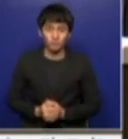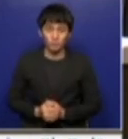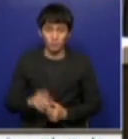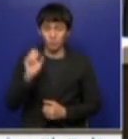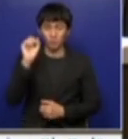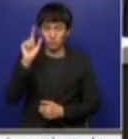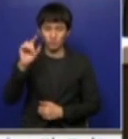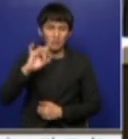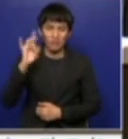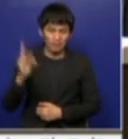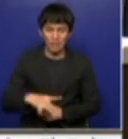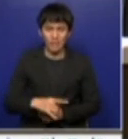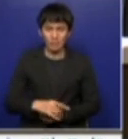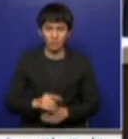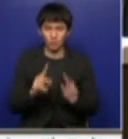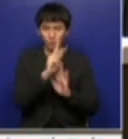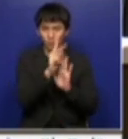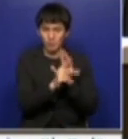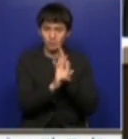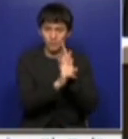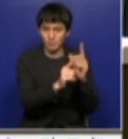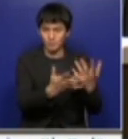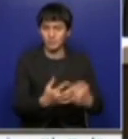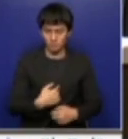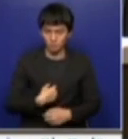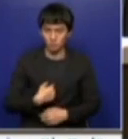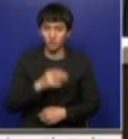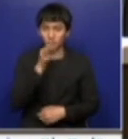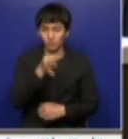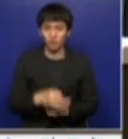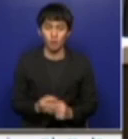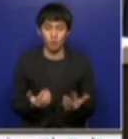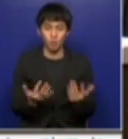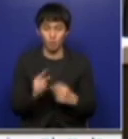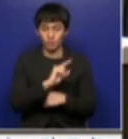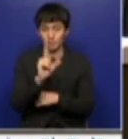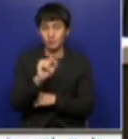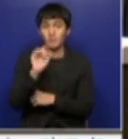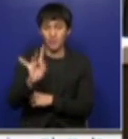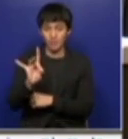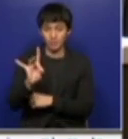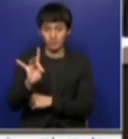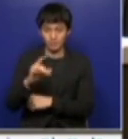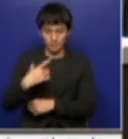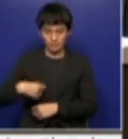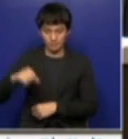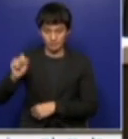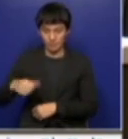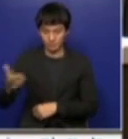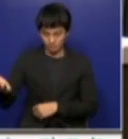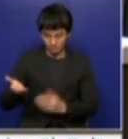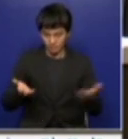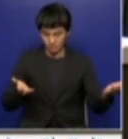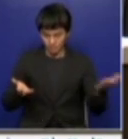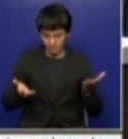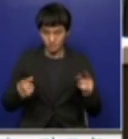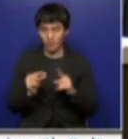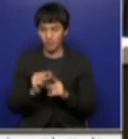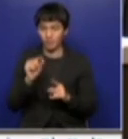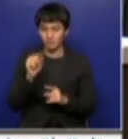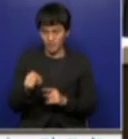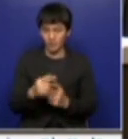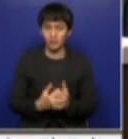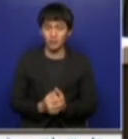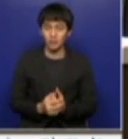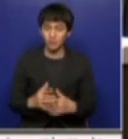ยังไม่ชอบด้วยกฎหมายเมื่อวันที่ 28ศาลนัดไปฟังมีคำสั่งว่าจะคุ้มครองฉุกเฉิน